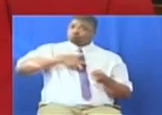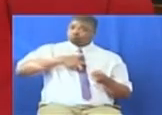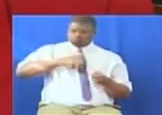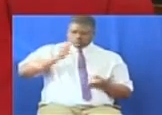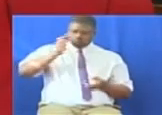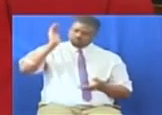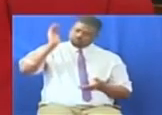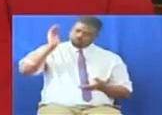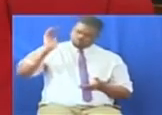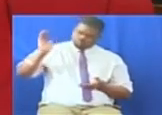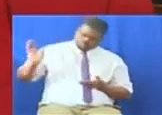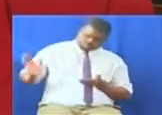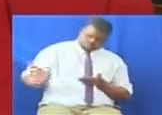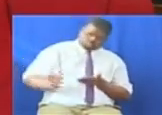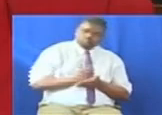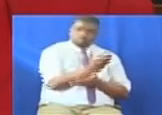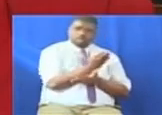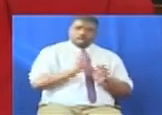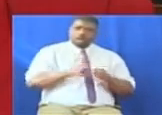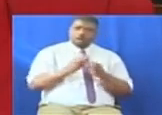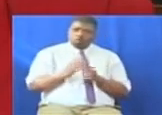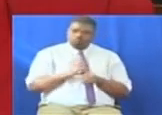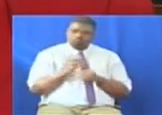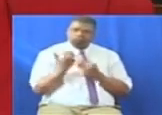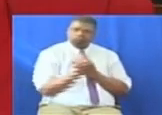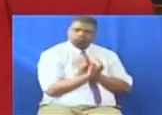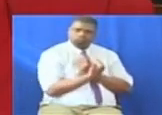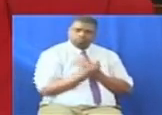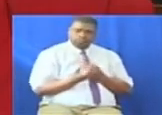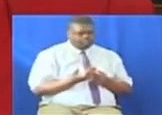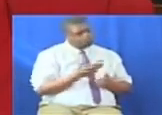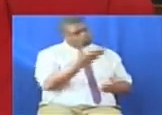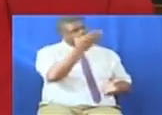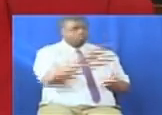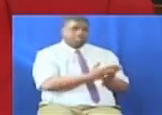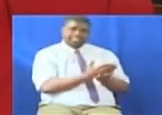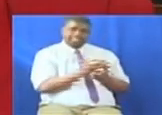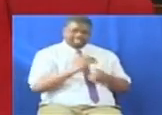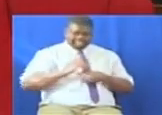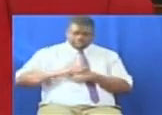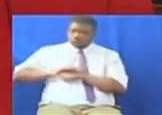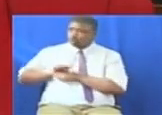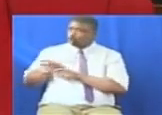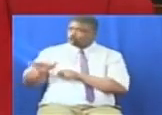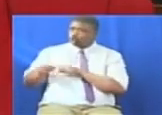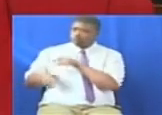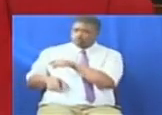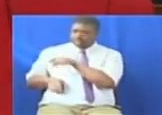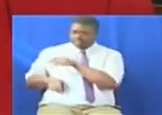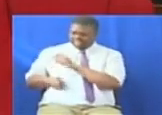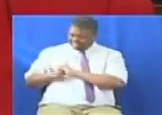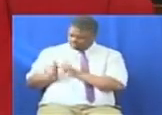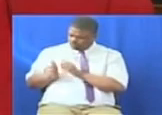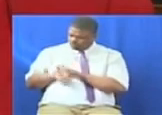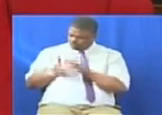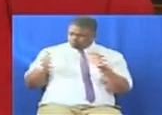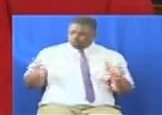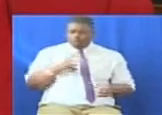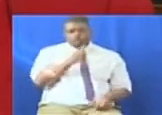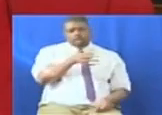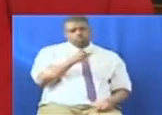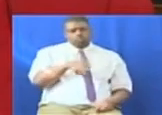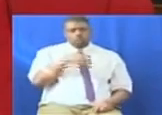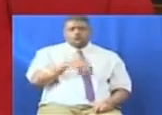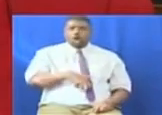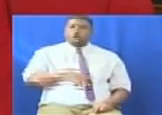Ugonjwa huu walio hata waliopata matatizo kwa kweli wengi ilikuwa ni hofu.